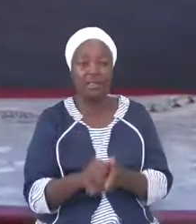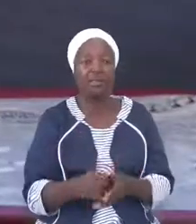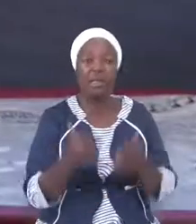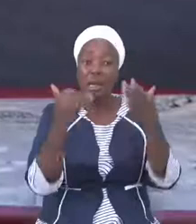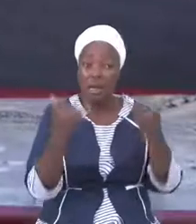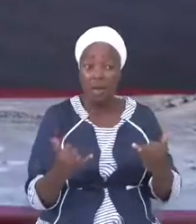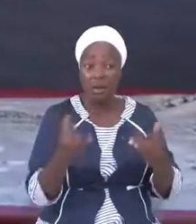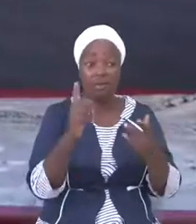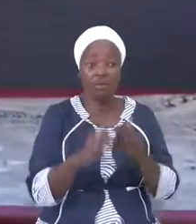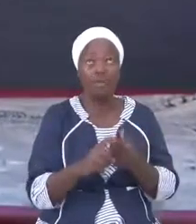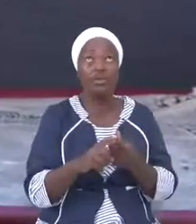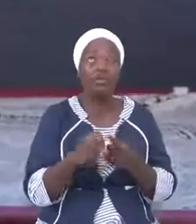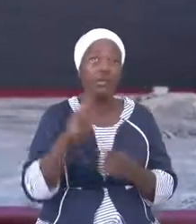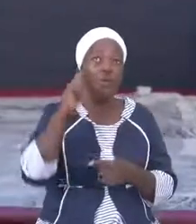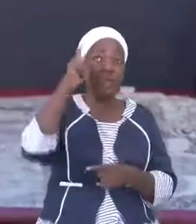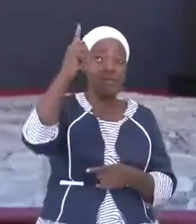Éphésiens 3, 20.